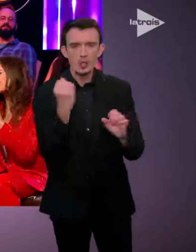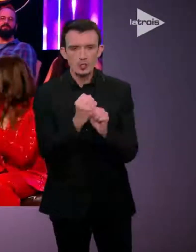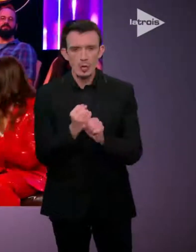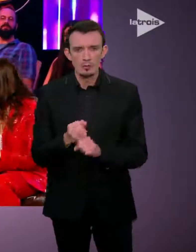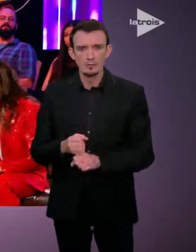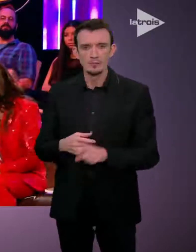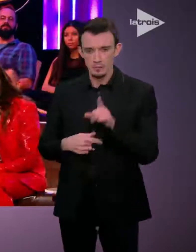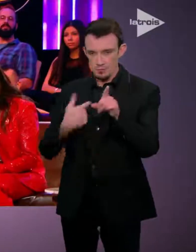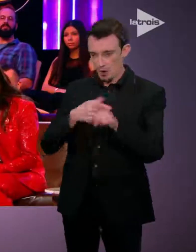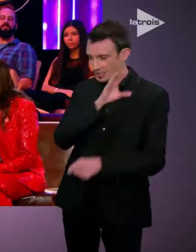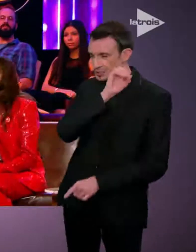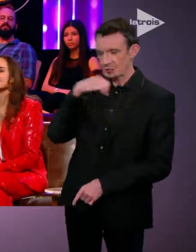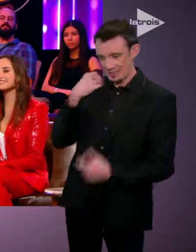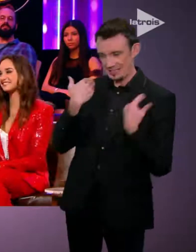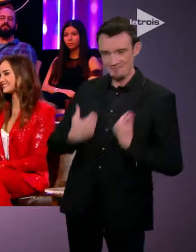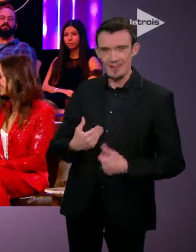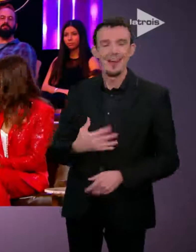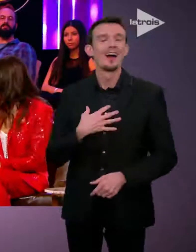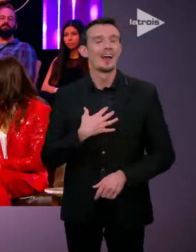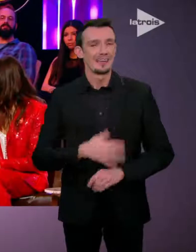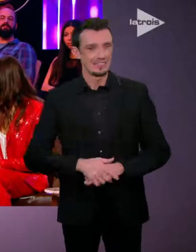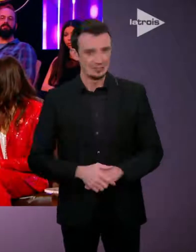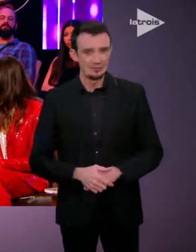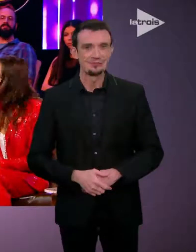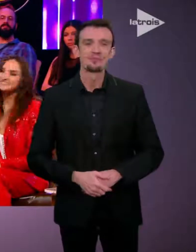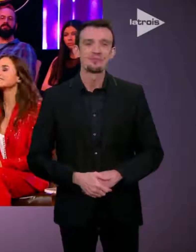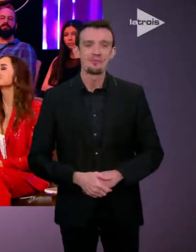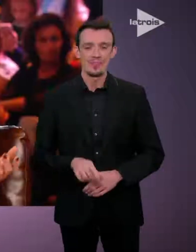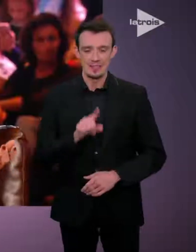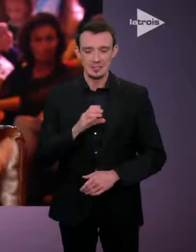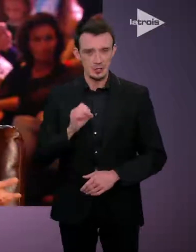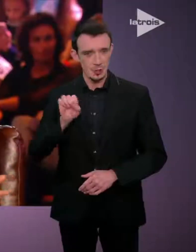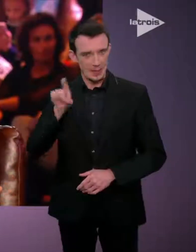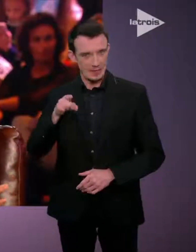Zoé ? Moi, c'est Zoé, comme ça. Zoé, comme ça. Zoé, voilà. Bon, en tout cas, on va